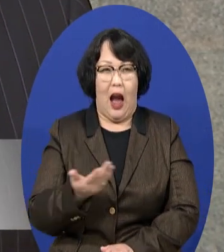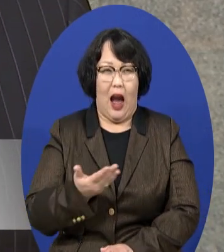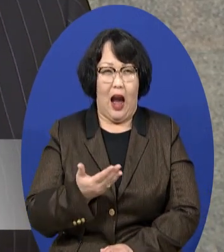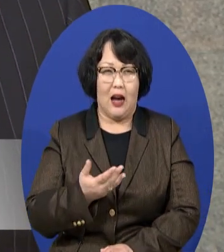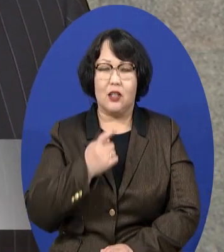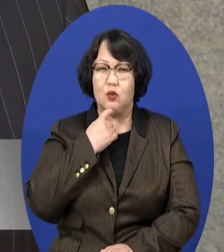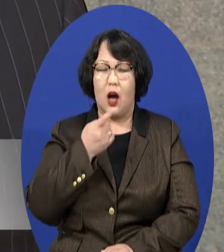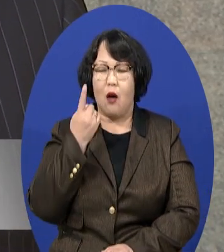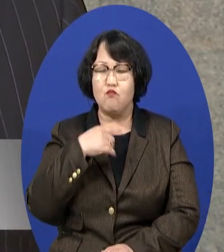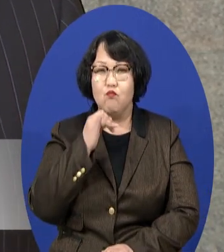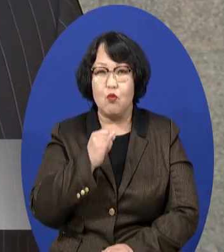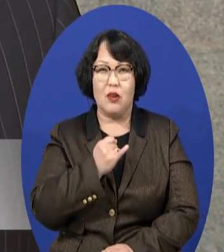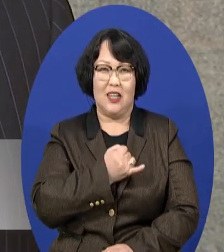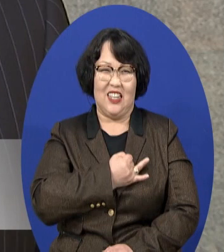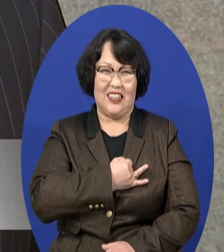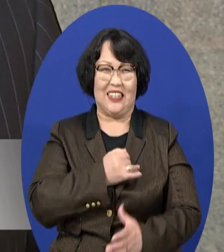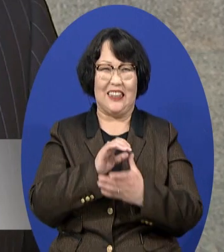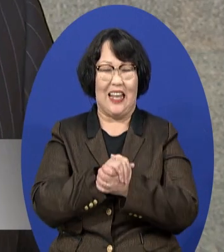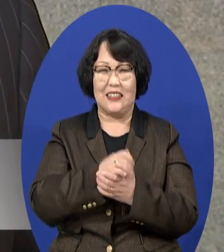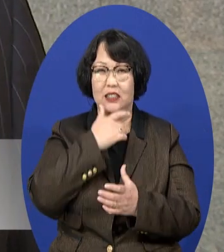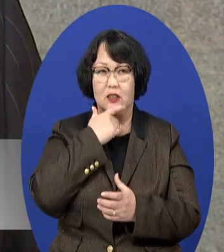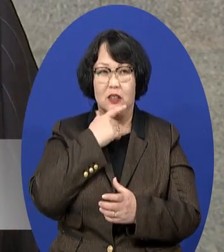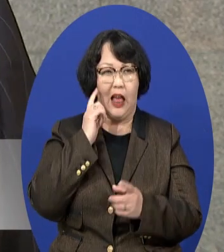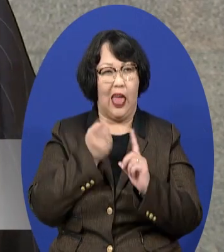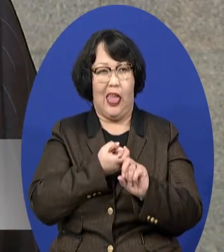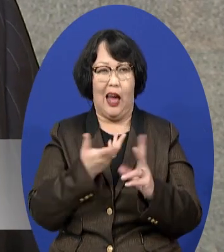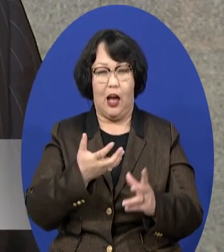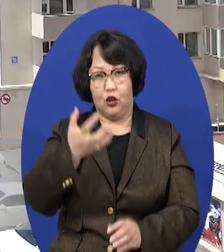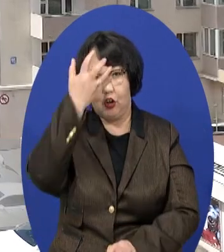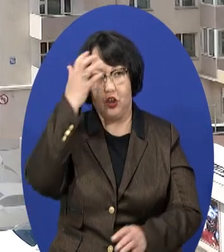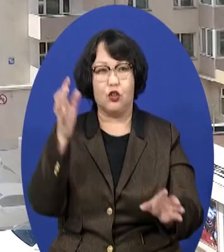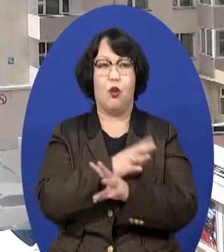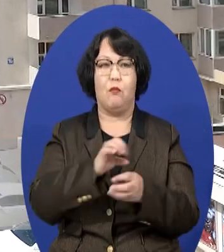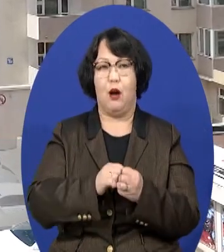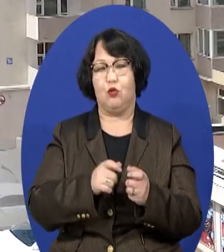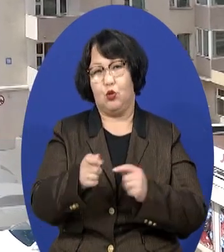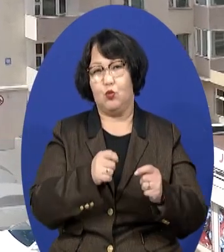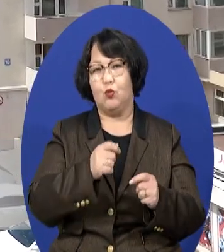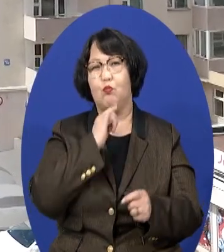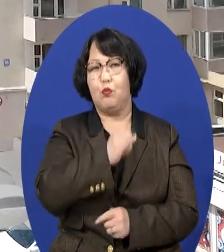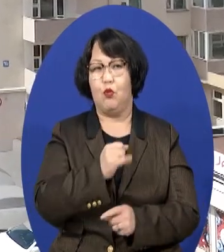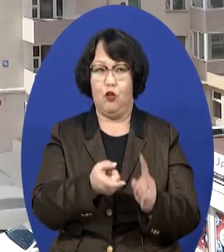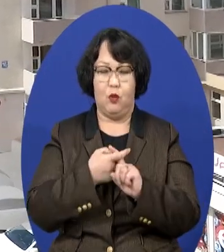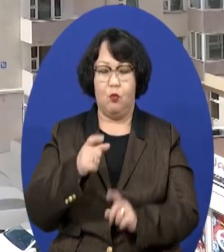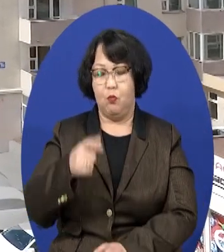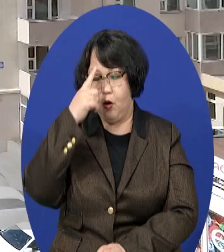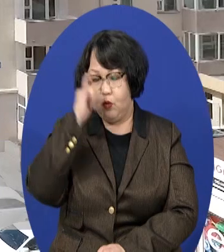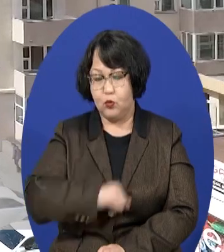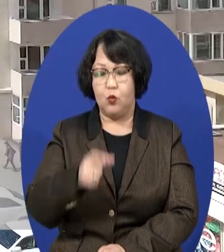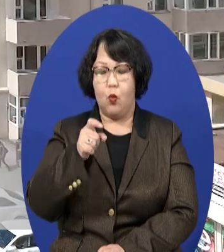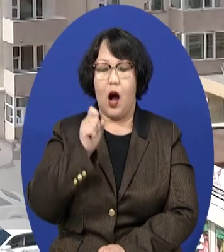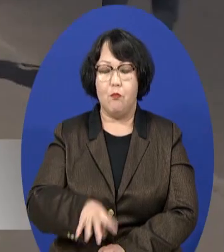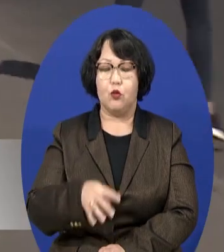хамгийн одоо муу ихтгэл даахгүй эргэлзээтэй үзүүлнэ гэсэн чинь засаглалын асуудал байгаа хөөх. Монгол улсын нийт хүн амын 46% нь